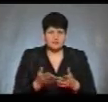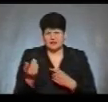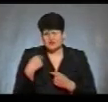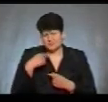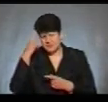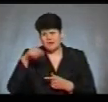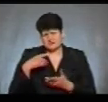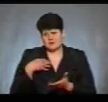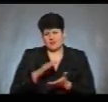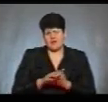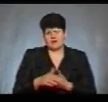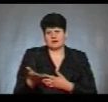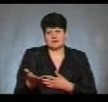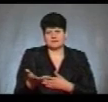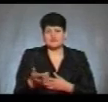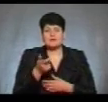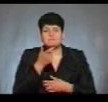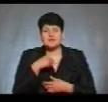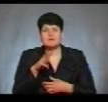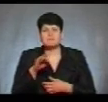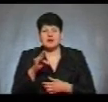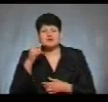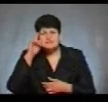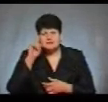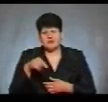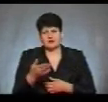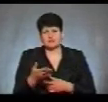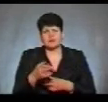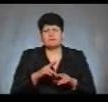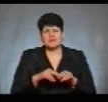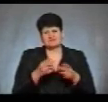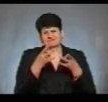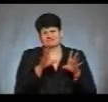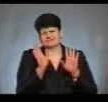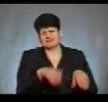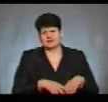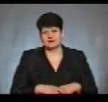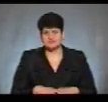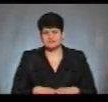мене знаєте. Пані Марино, та знаю я вас. Паспорт вам не потрібний.